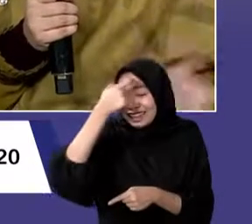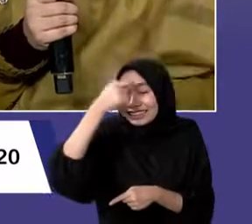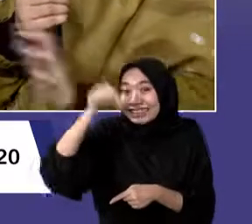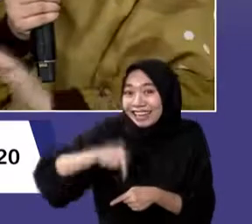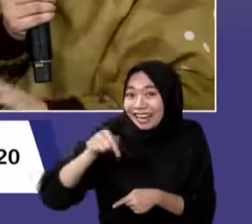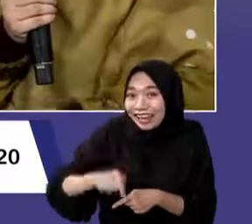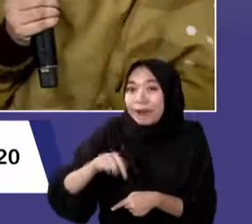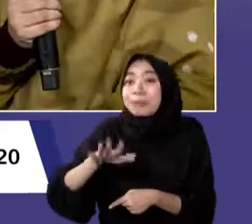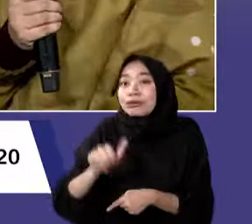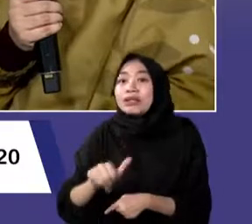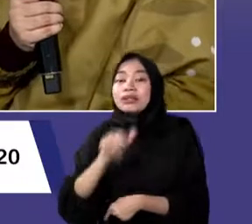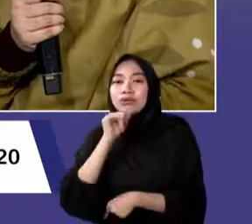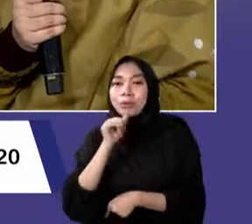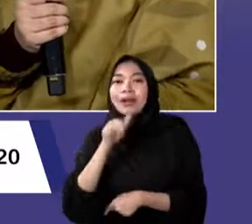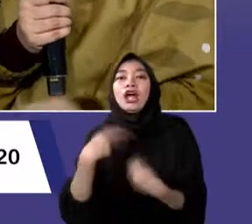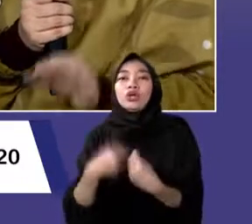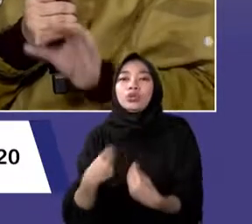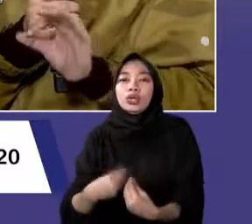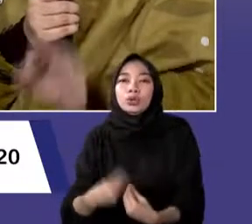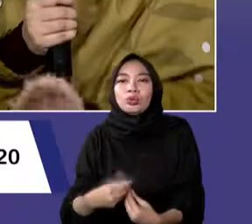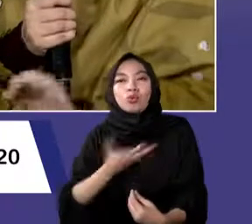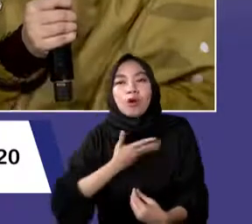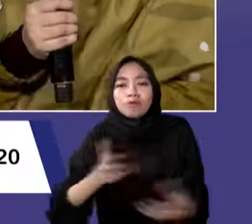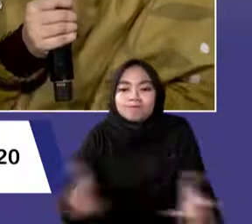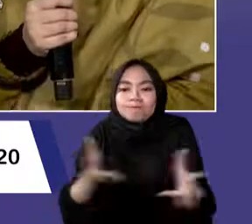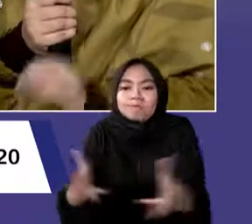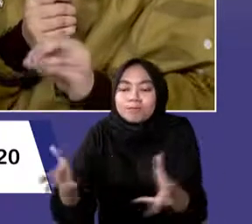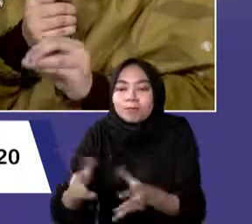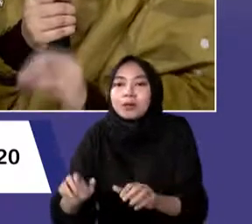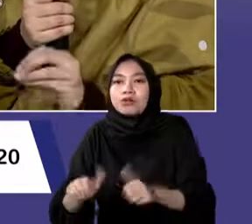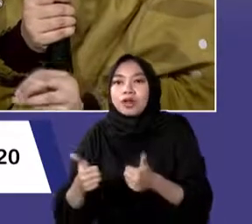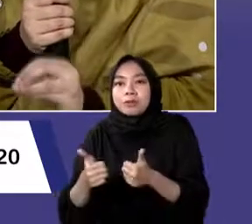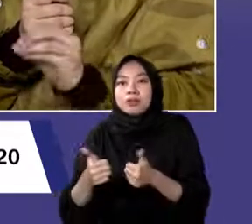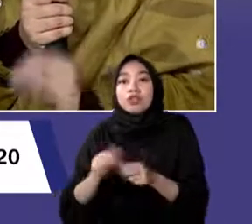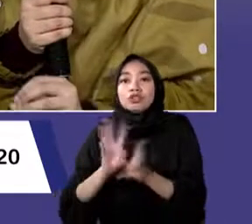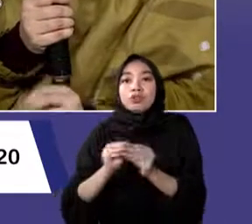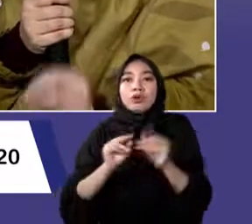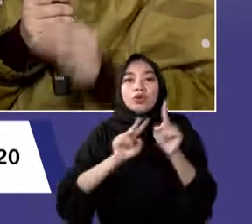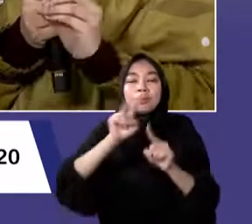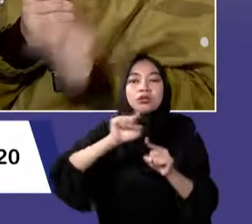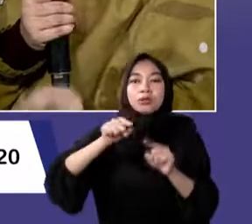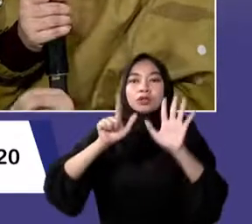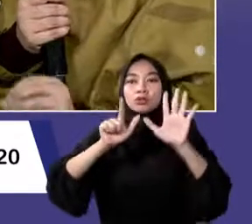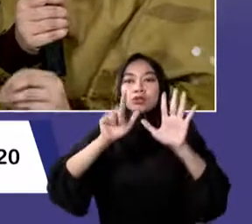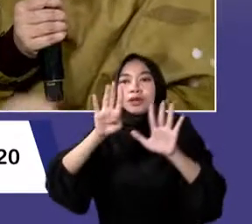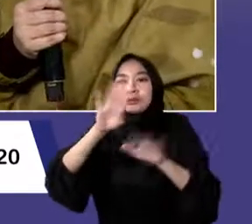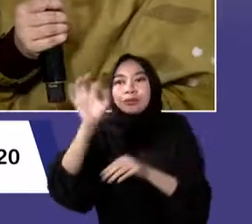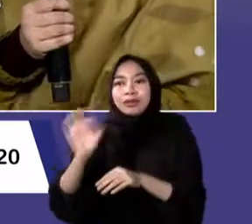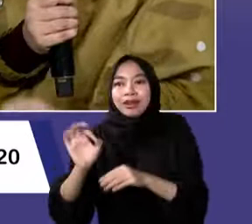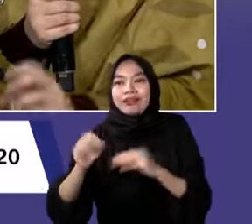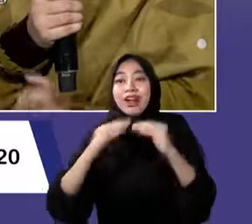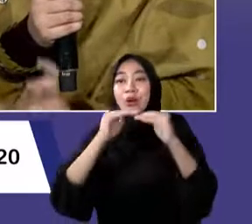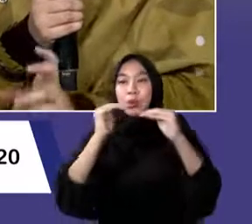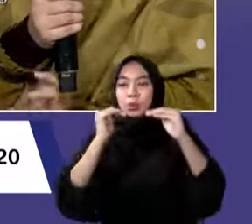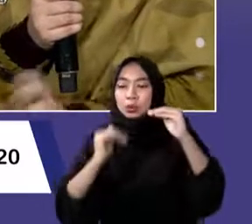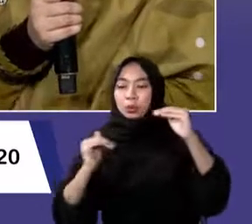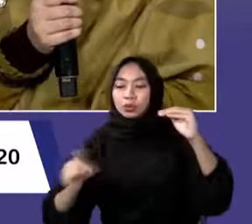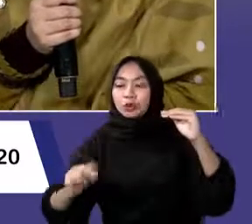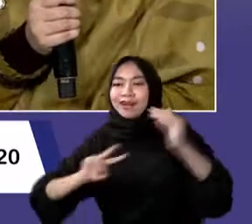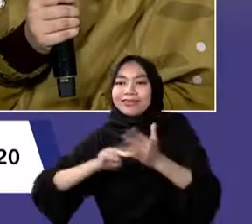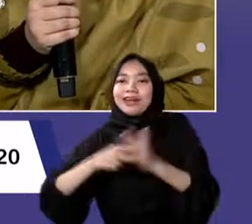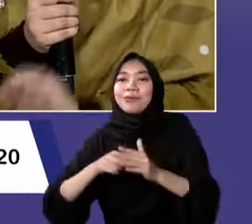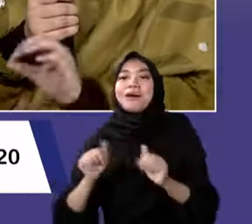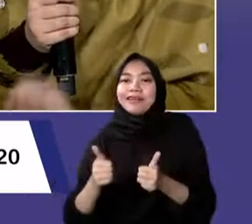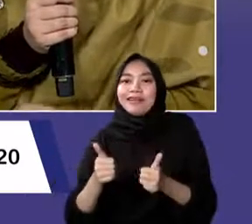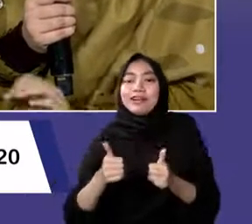kita mengharapkan semuanya bisa bergerak ke kesembuhan. Jumlah kasus aktif kita 12,74%, semakin kecil semakin baik. Dan di dunia